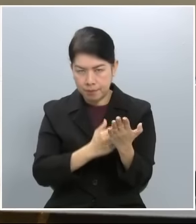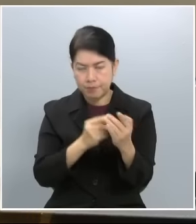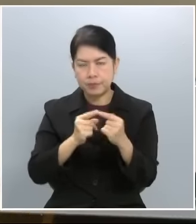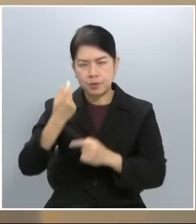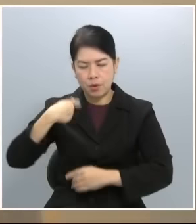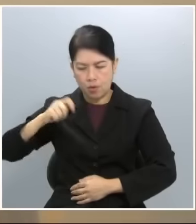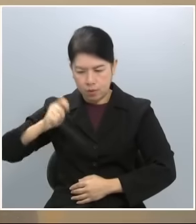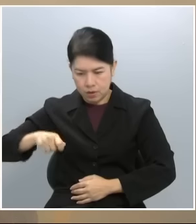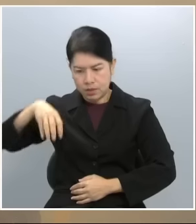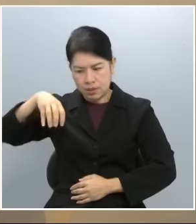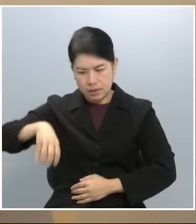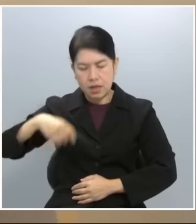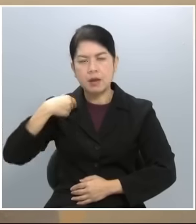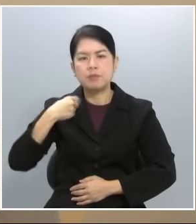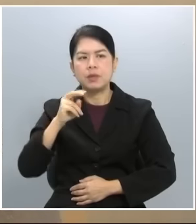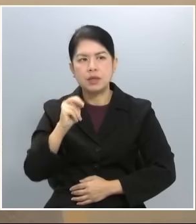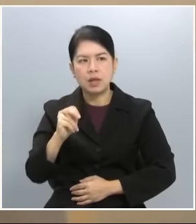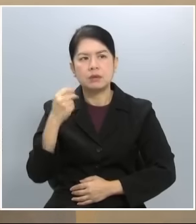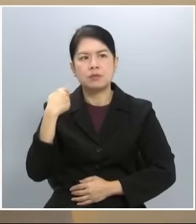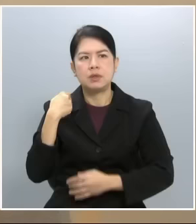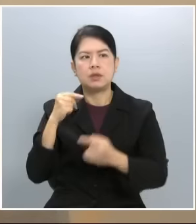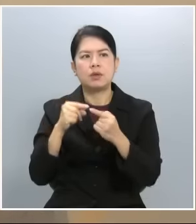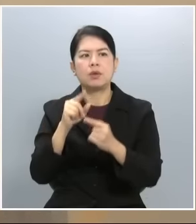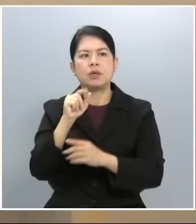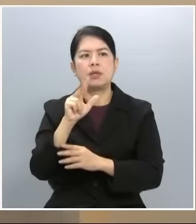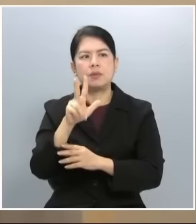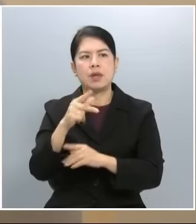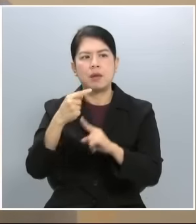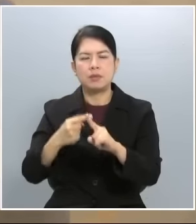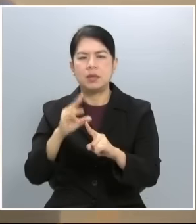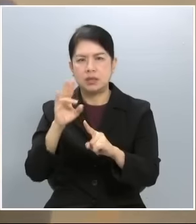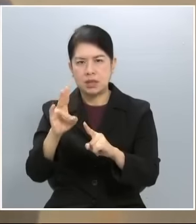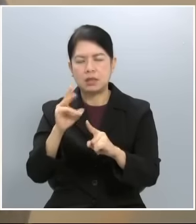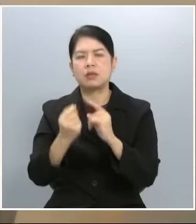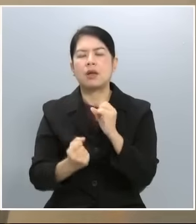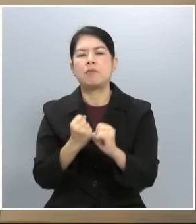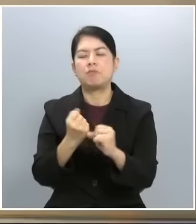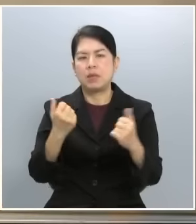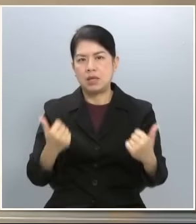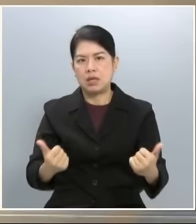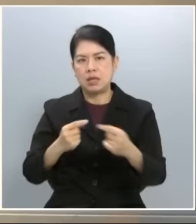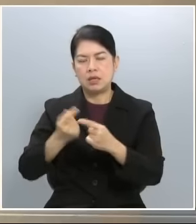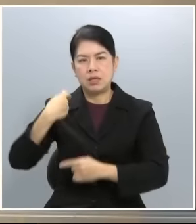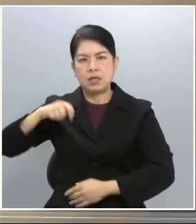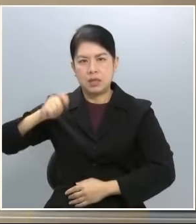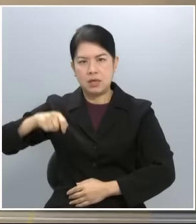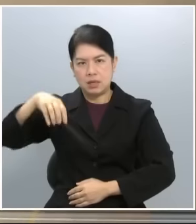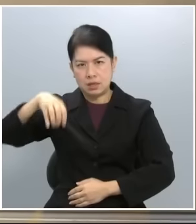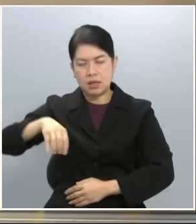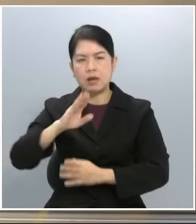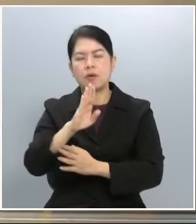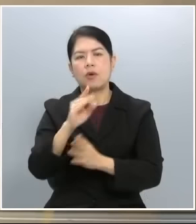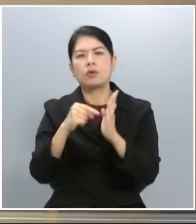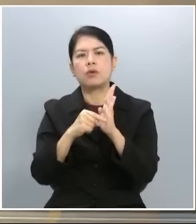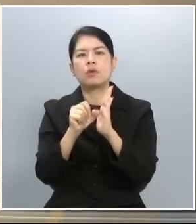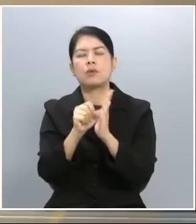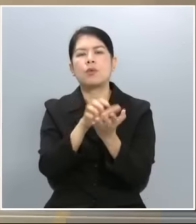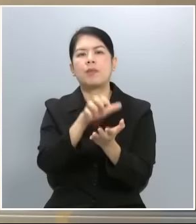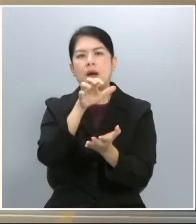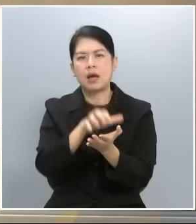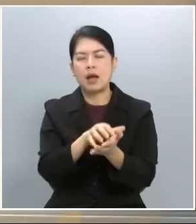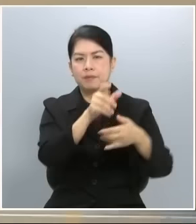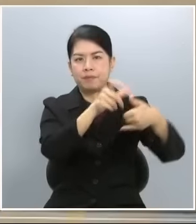ฟ้องท่านผู้ชมฮะ23กรกฎาคมปีนี้ที่ศาลแขวงสมุทรปราการซึ่งตัวโจทเนี่ยต้อง